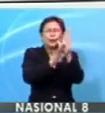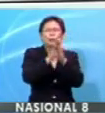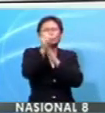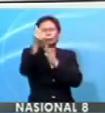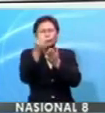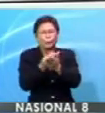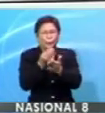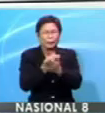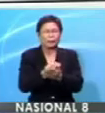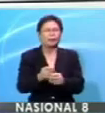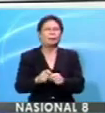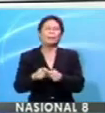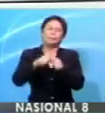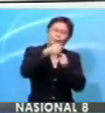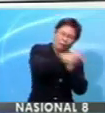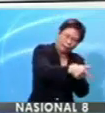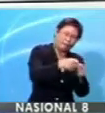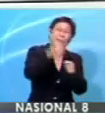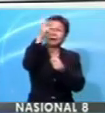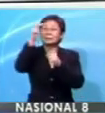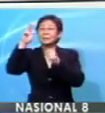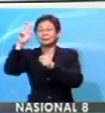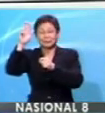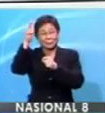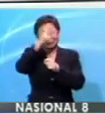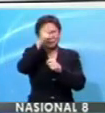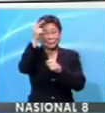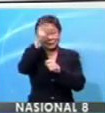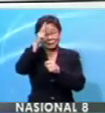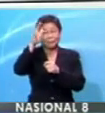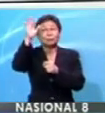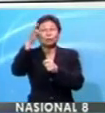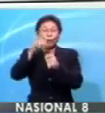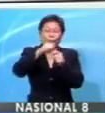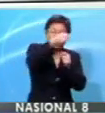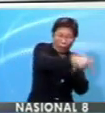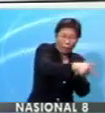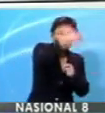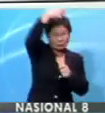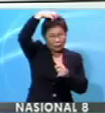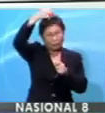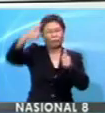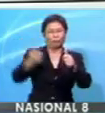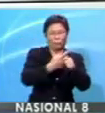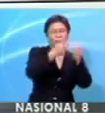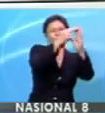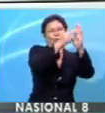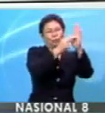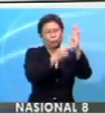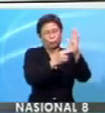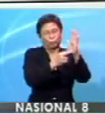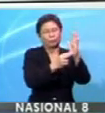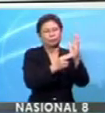perbelanjaan yang dipulang balik kepada kerajaan Negeri Selangor oleh kerajaan persekutuan yang pertama melalui undang-undang